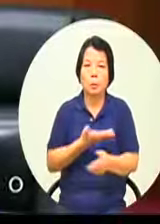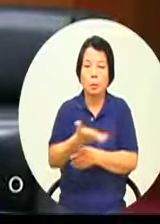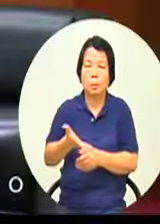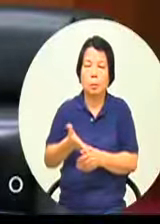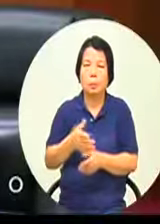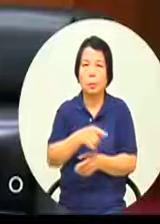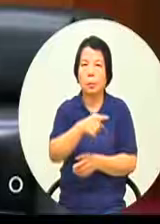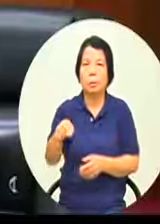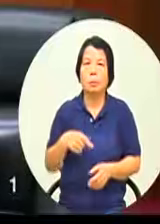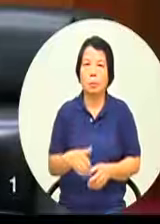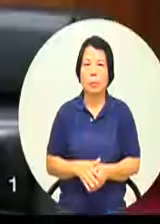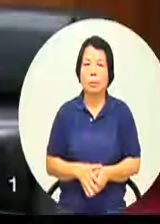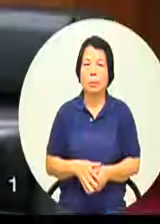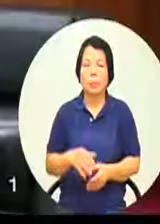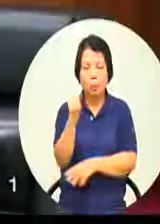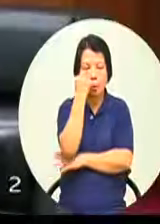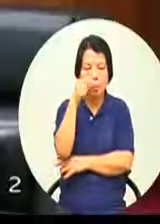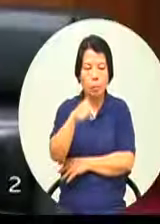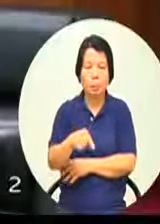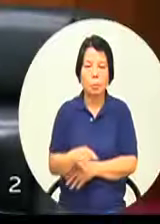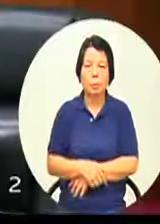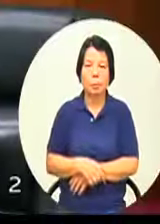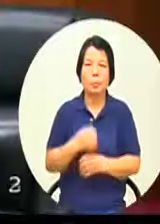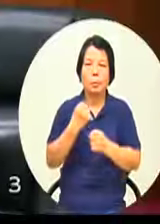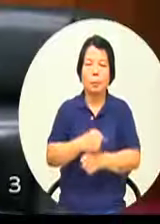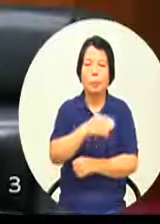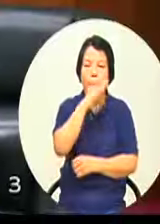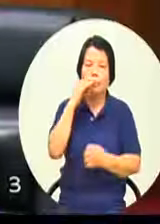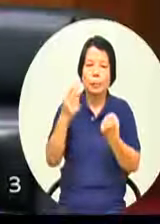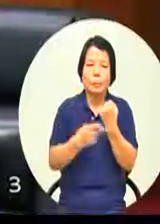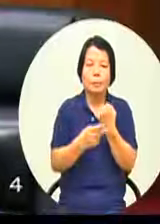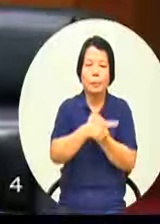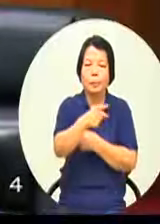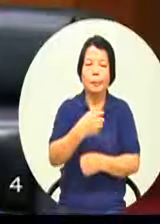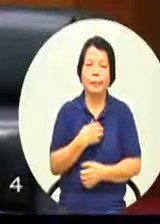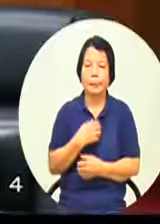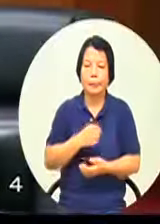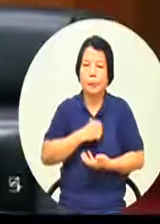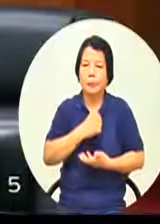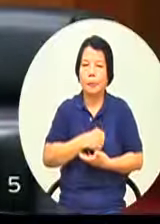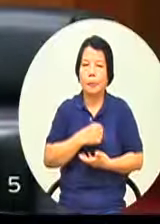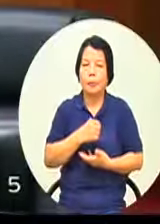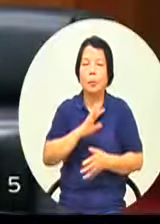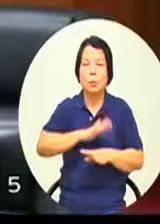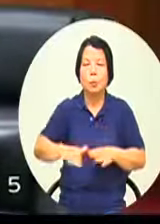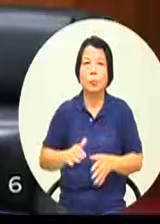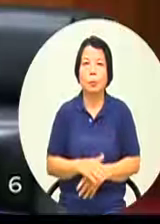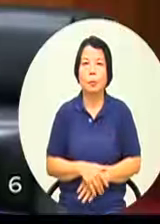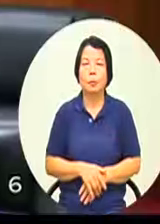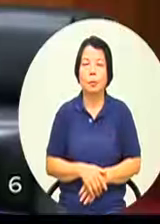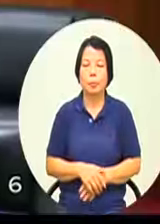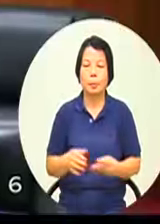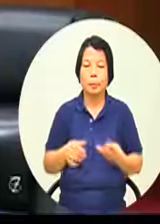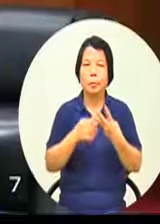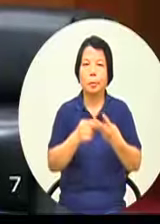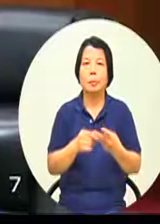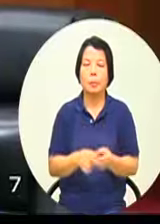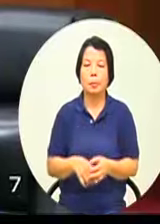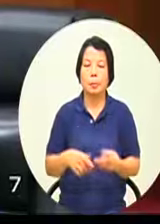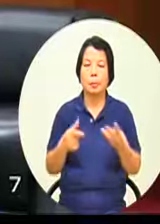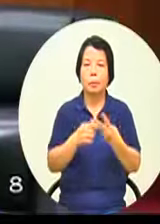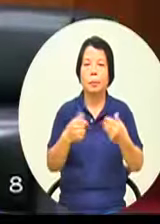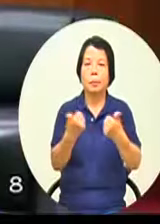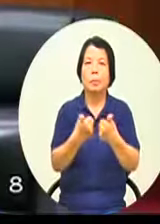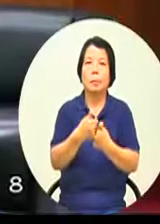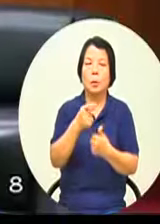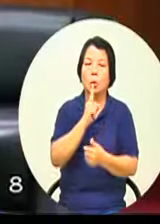种居住在玛雅里社区的隐忧了哈。那第三个部分，在上一个会期我也提